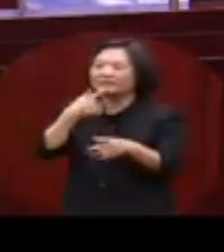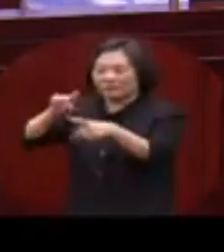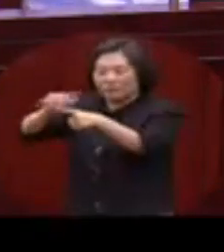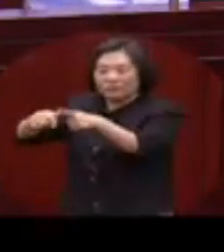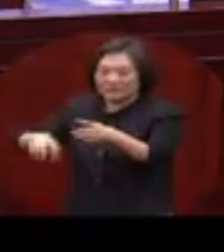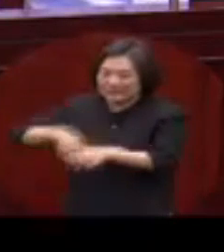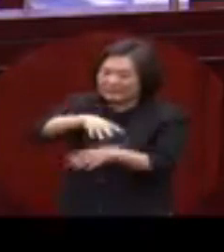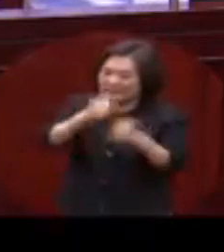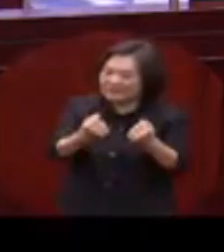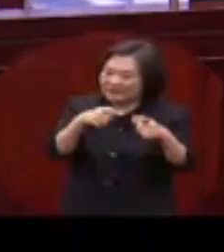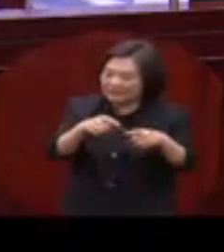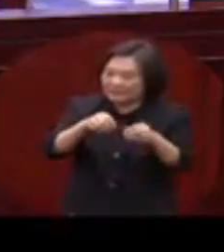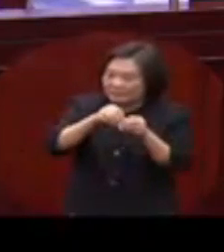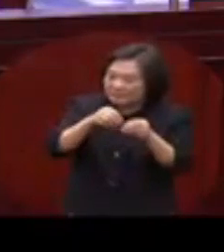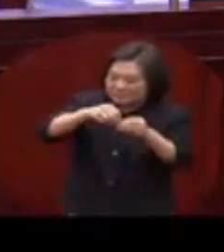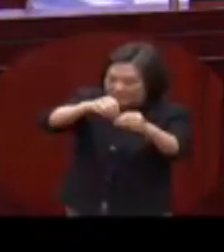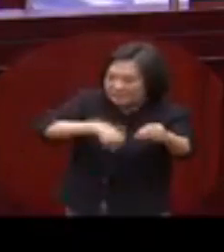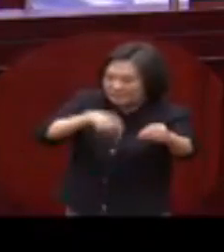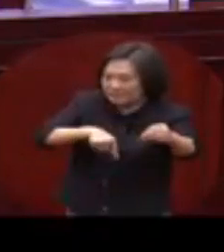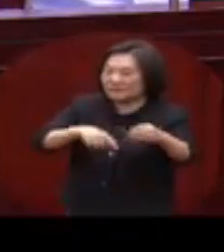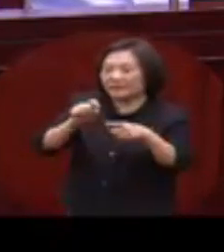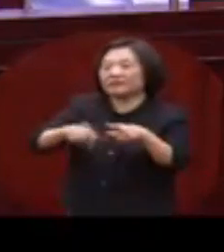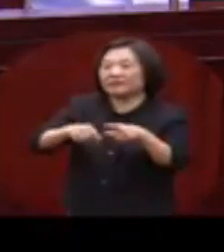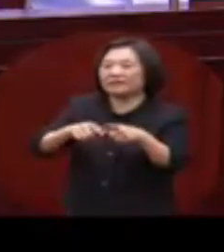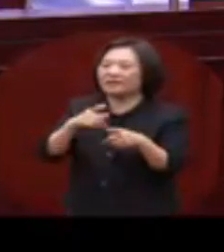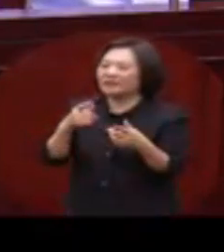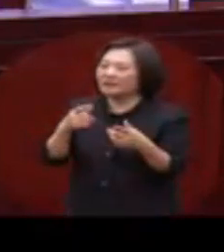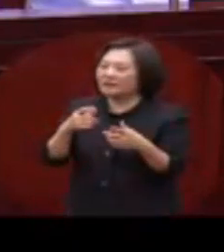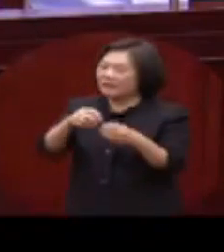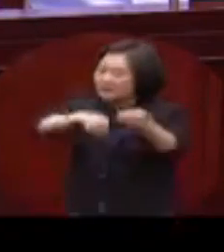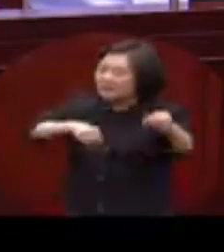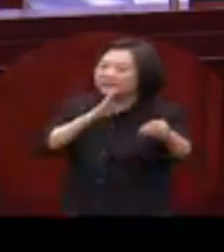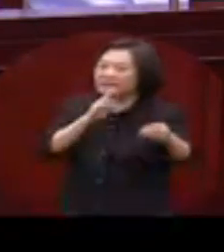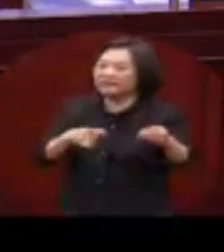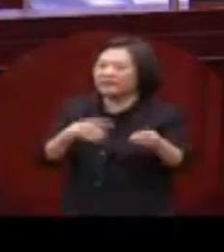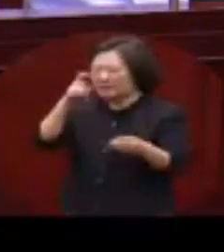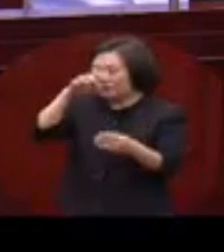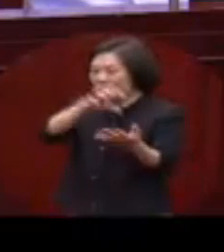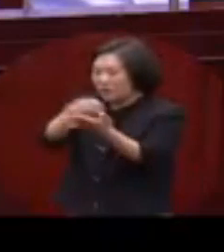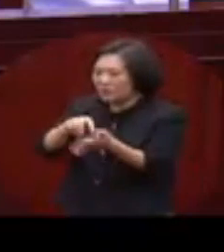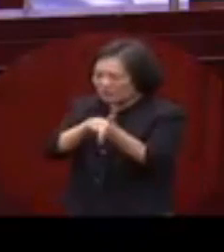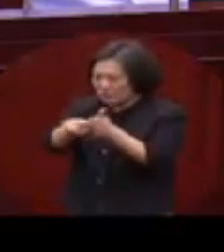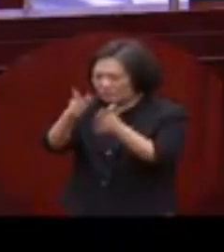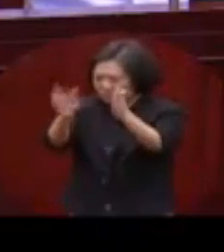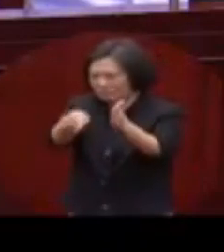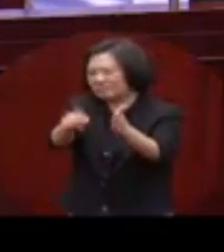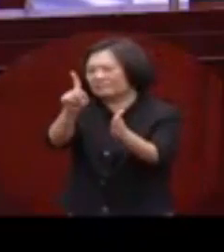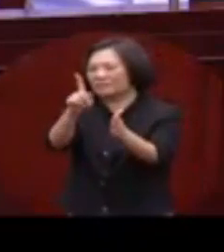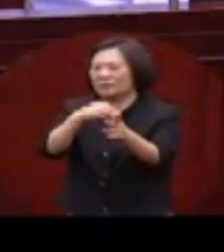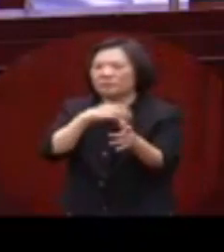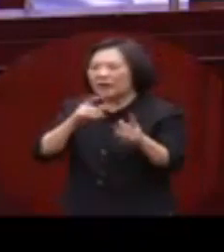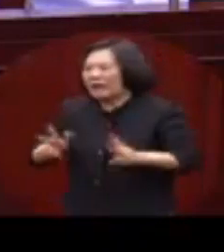ITO Invest Taipei Office， 专门给外国公司来台湾投资的时候单一窗口来处理。另外我们一个是